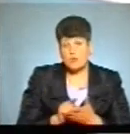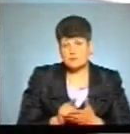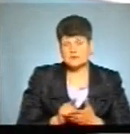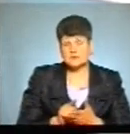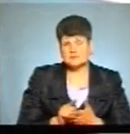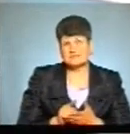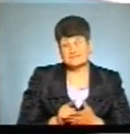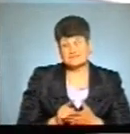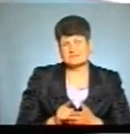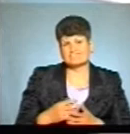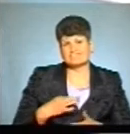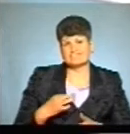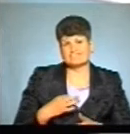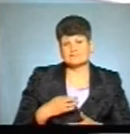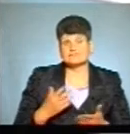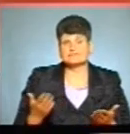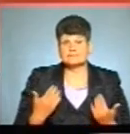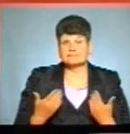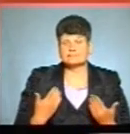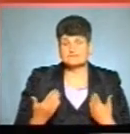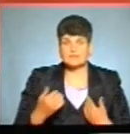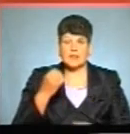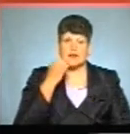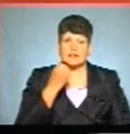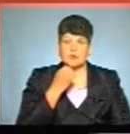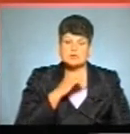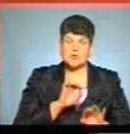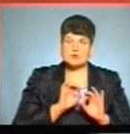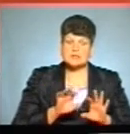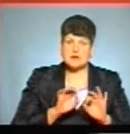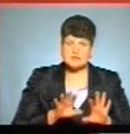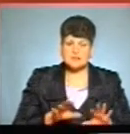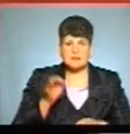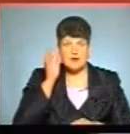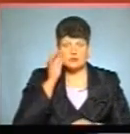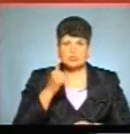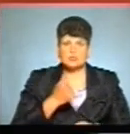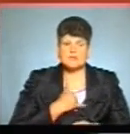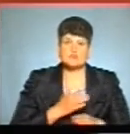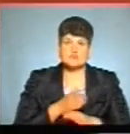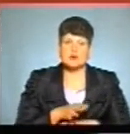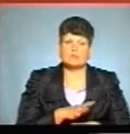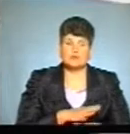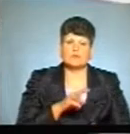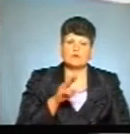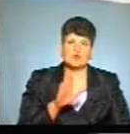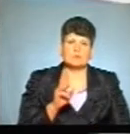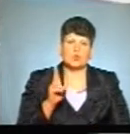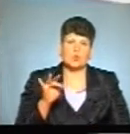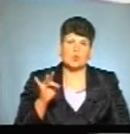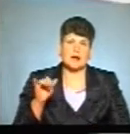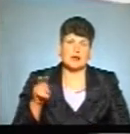до обов'язку там ставляться так собі. Дуже дякую вам за роз'яснення. Нагадую, що в нас в гостях був Володимир Курило, керівник